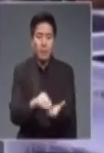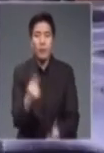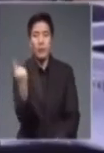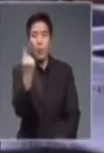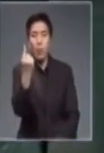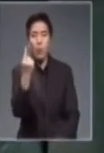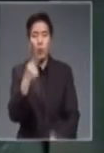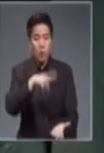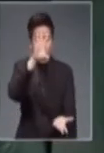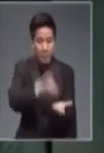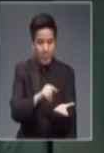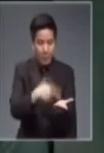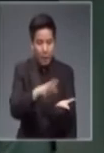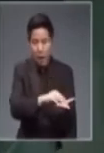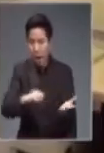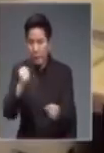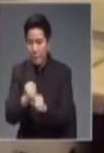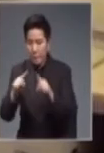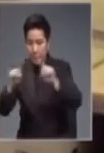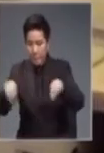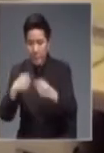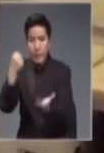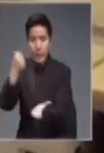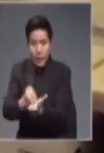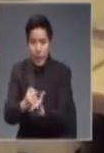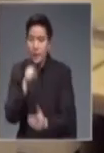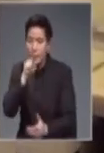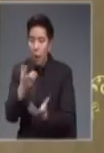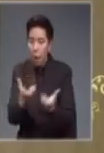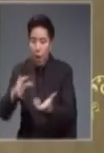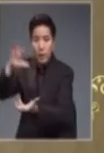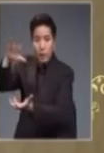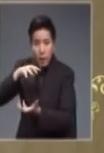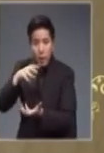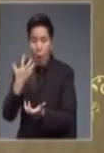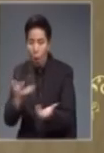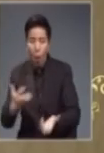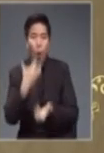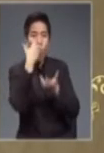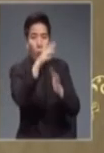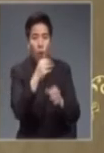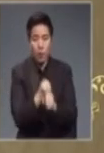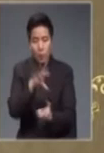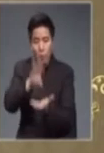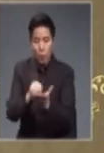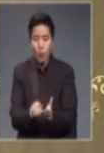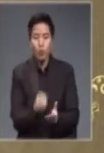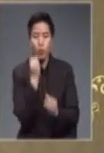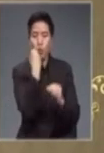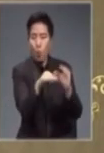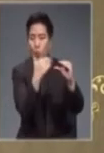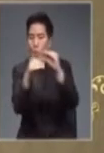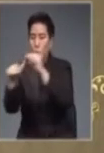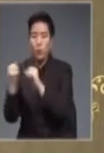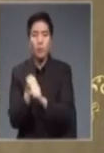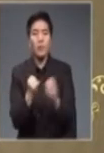ราต้องมองปัญหาให้ครบทุกมิตินะครับรอบด้านจะทำอะไรก็ต้องดูคนข้างๆหน่วยงานที่เกี่ยวข้องไว้ด้วยนะครับเช่นการบริหารจัดการน้ำทั้งระบ